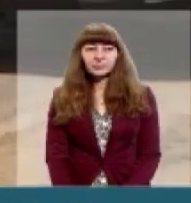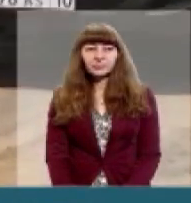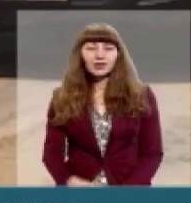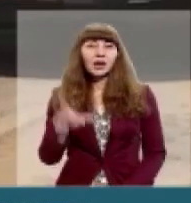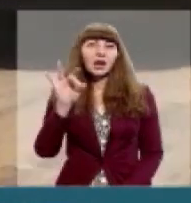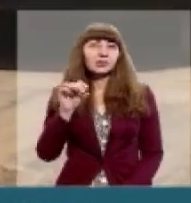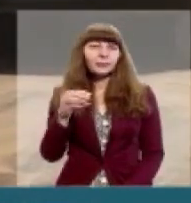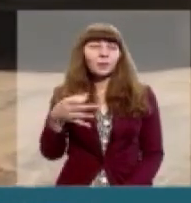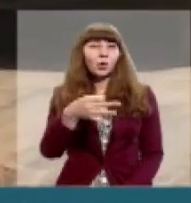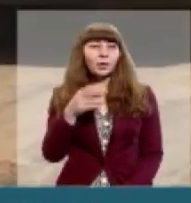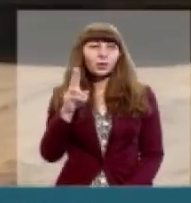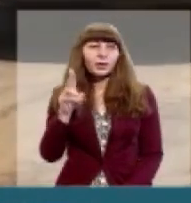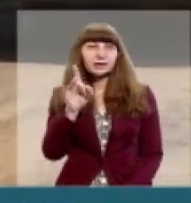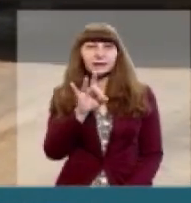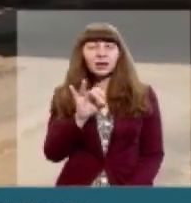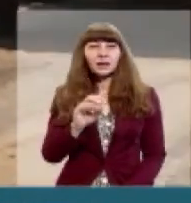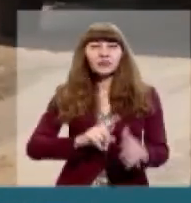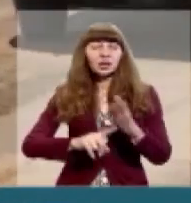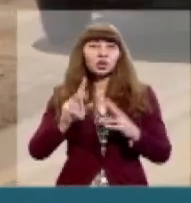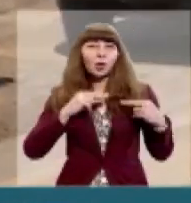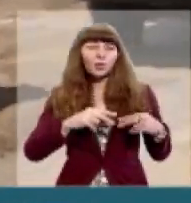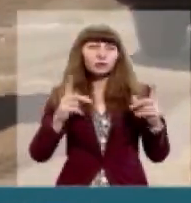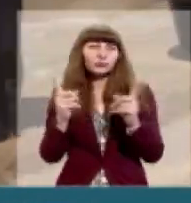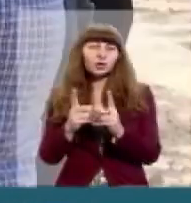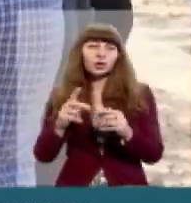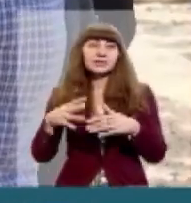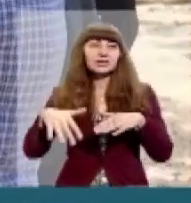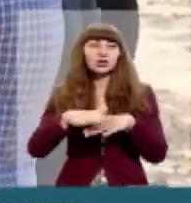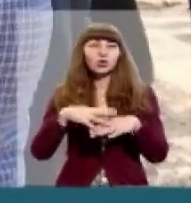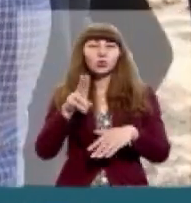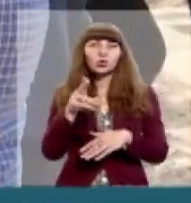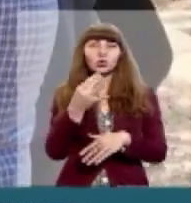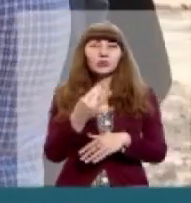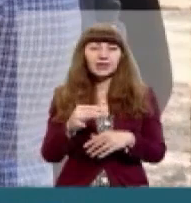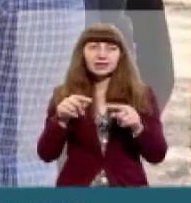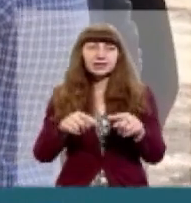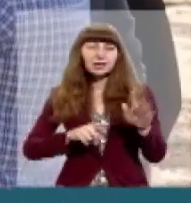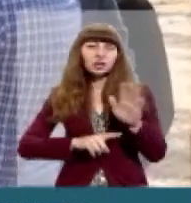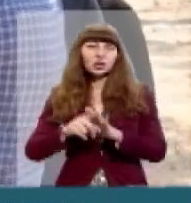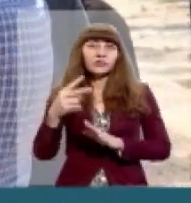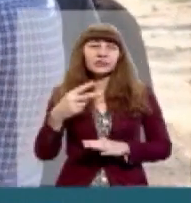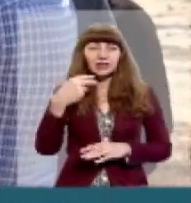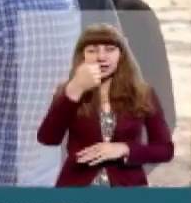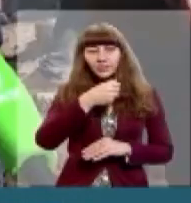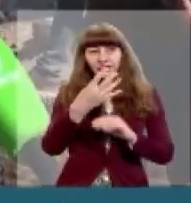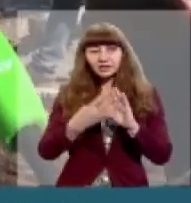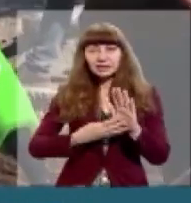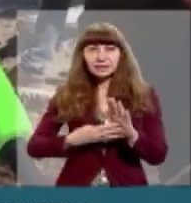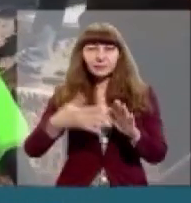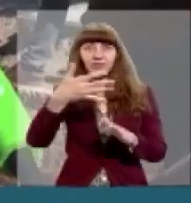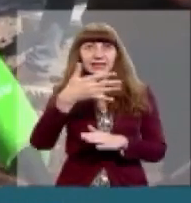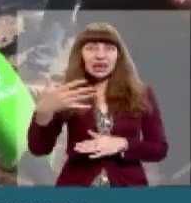Облыс әкімі Құмар Ақсақалов жұмыс сапарын алдымен Қонай шағын ауданынан бастады. Мұнда 19 бес қабатты тұрғын үйдің